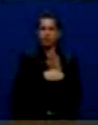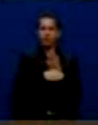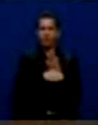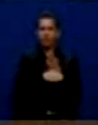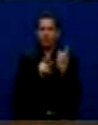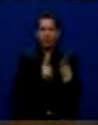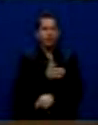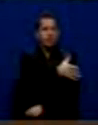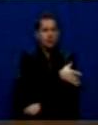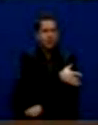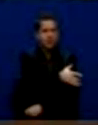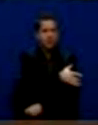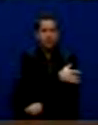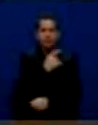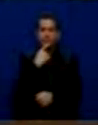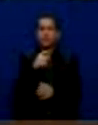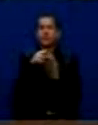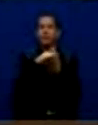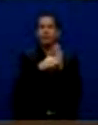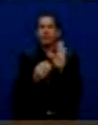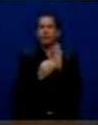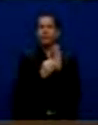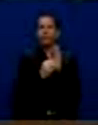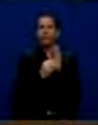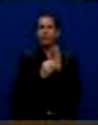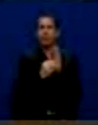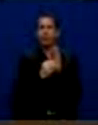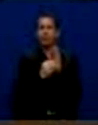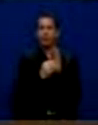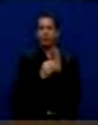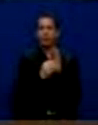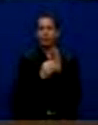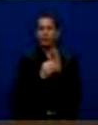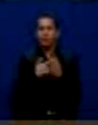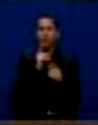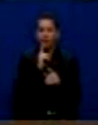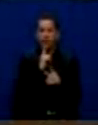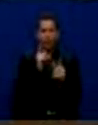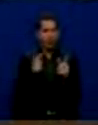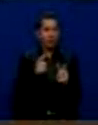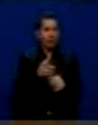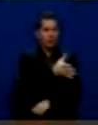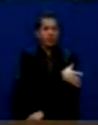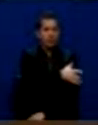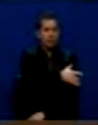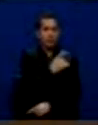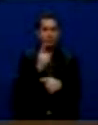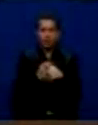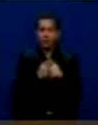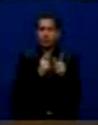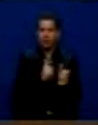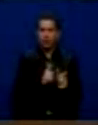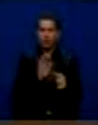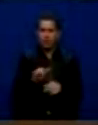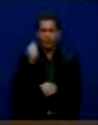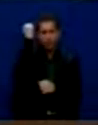qlindore të Kosovës, te përkufizimet pika 1.3 dhe 1.4 thotë që veteran i ushtrisë qlindore të Kosovës dhe veteran luftëtar i ushtrisë